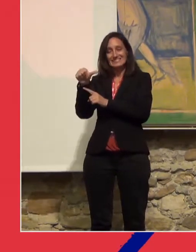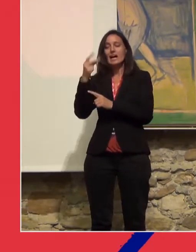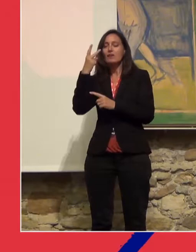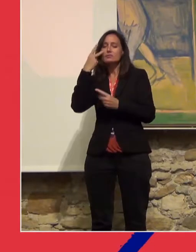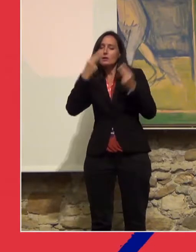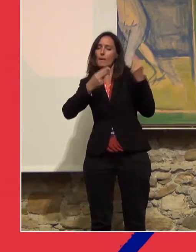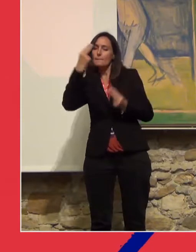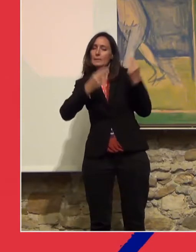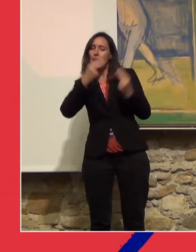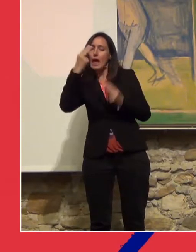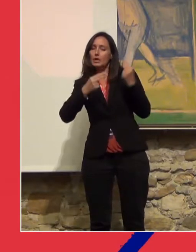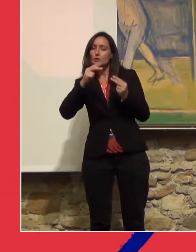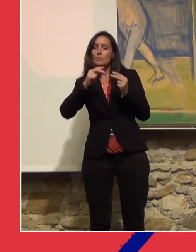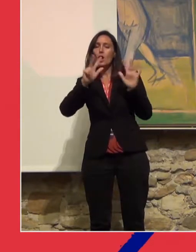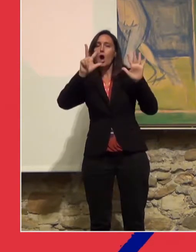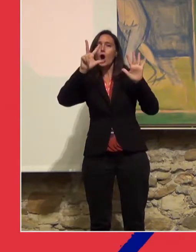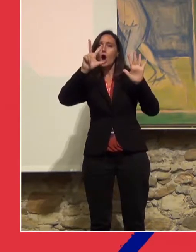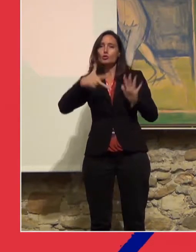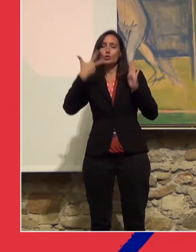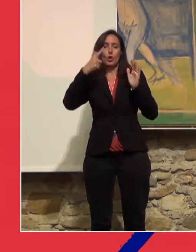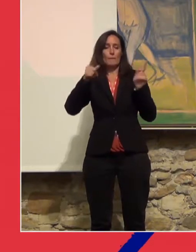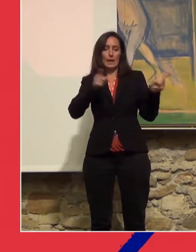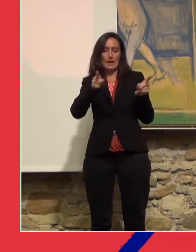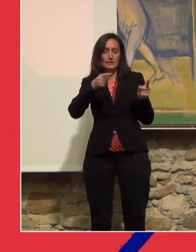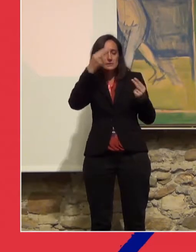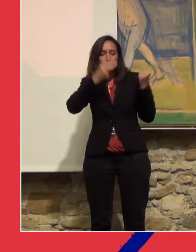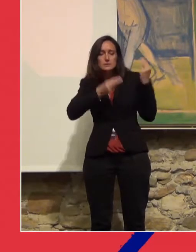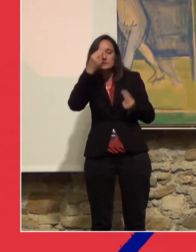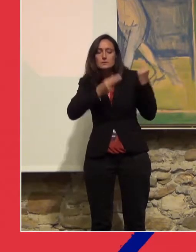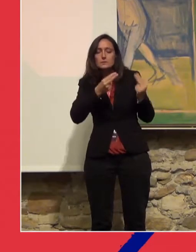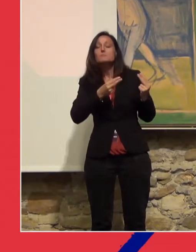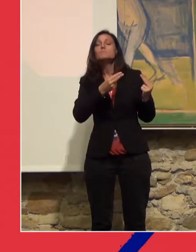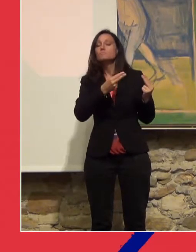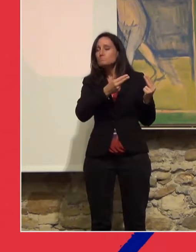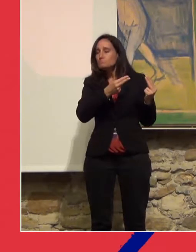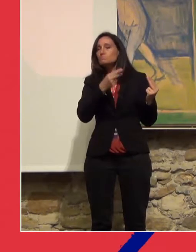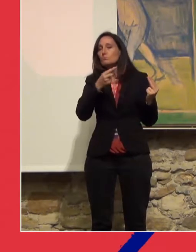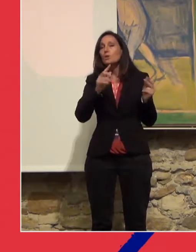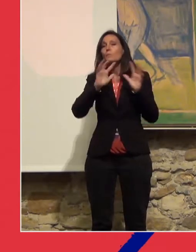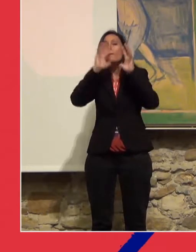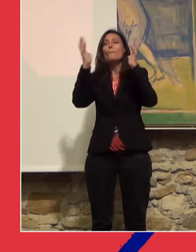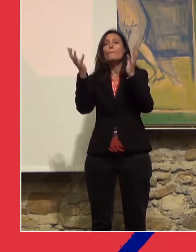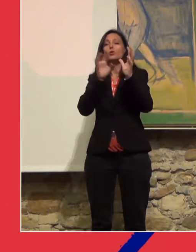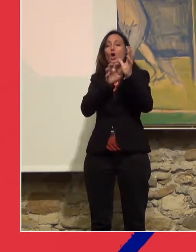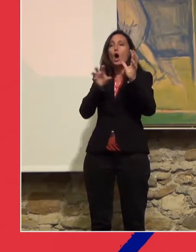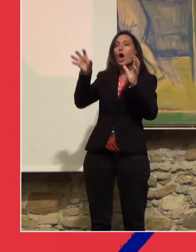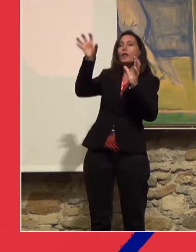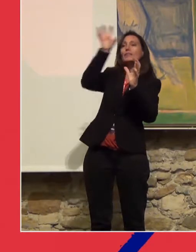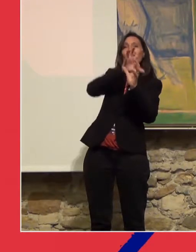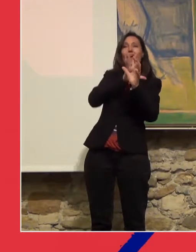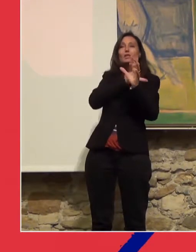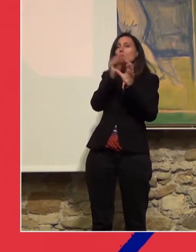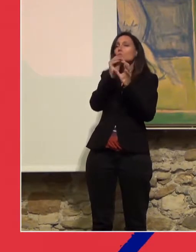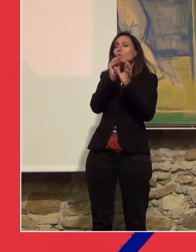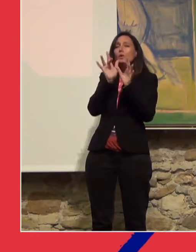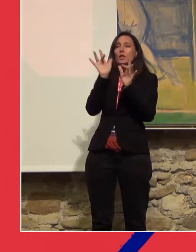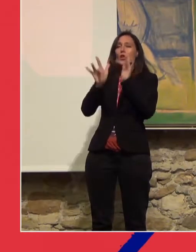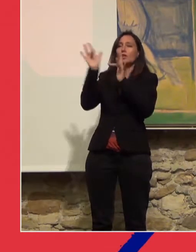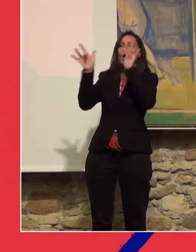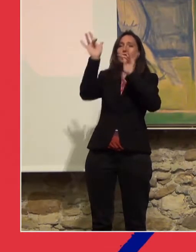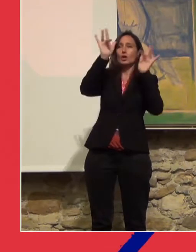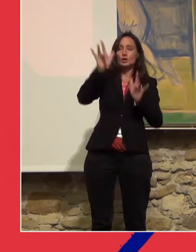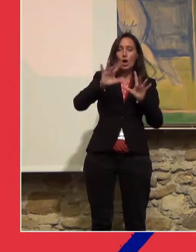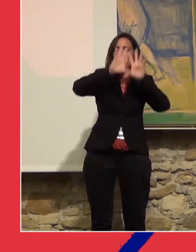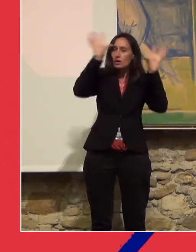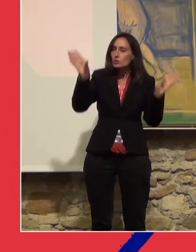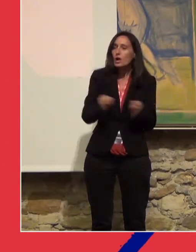pandemia in effetti ha colpito tutti i continenti del mondo, con oltre 1 milione di morti e 36 milioni